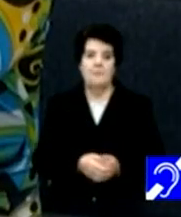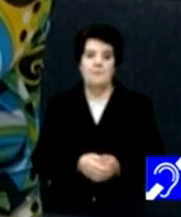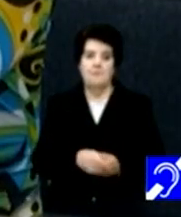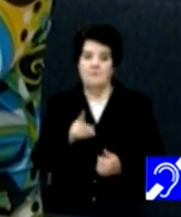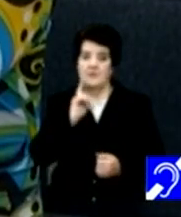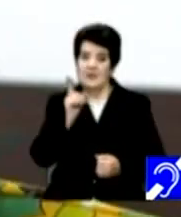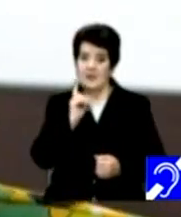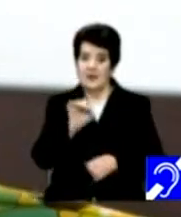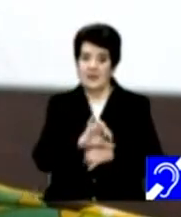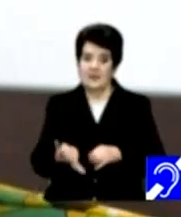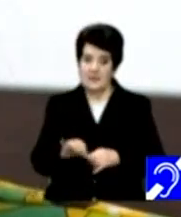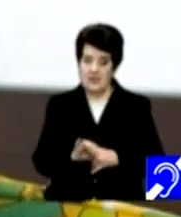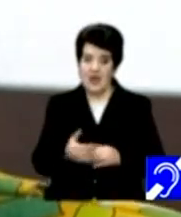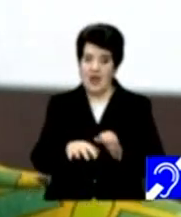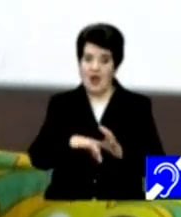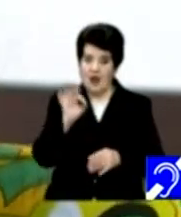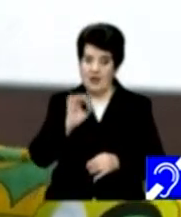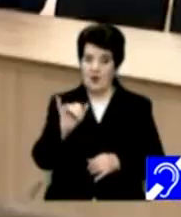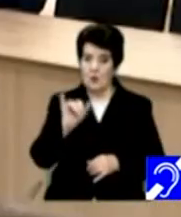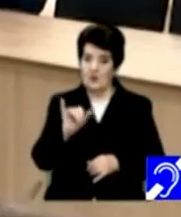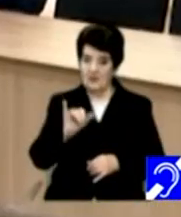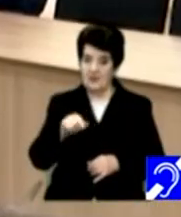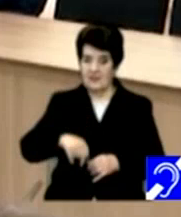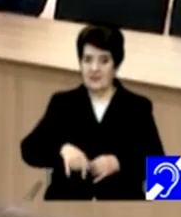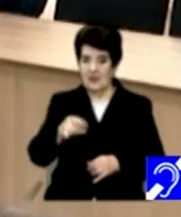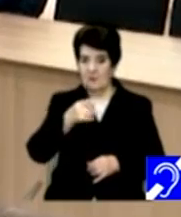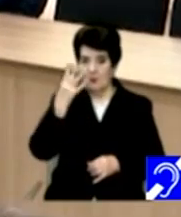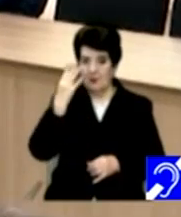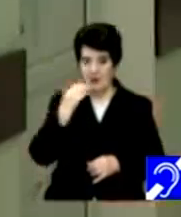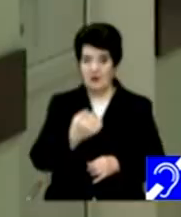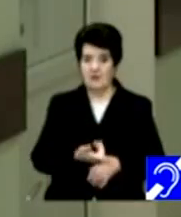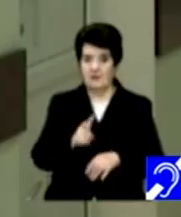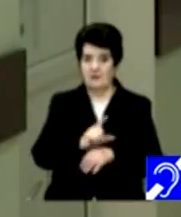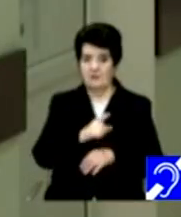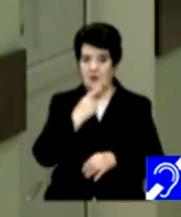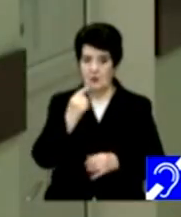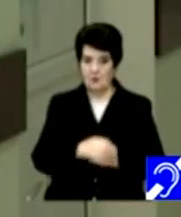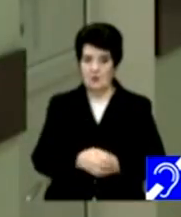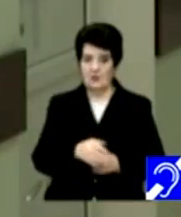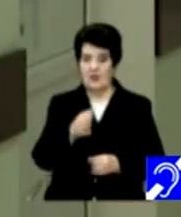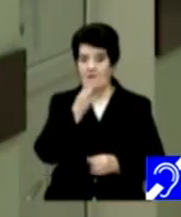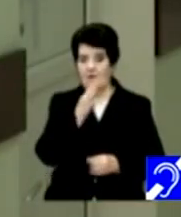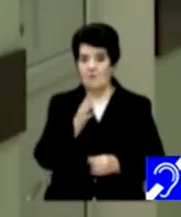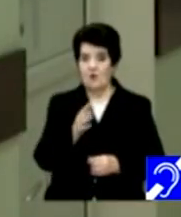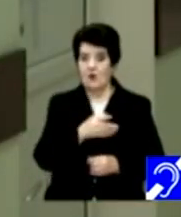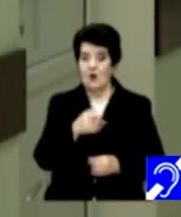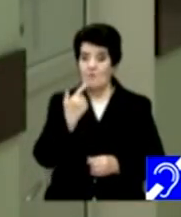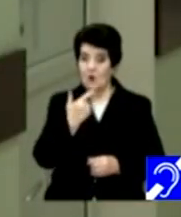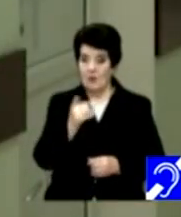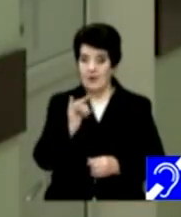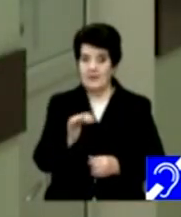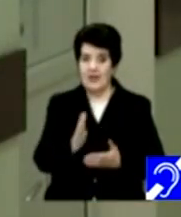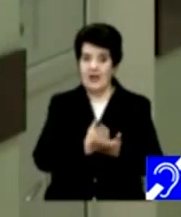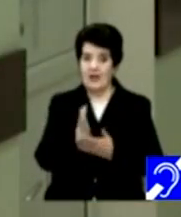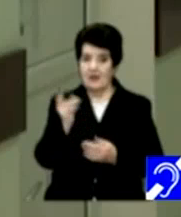care tinerii din străinătate aleg universitățile din Republica Moldova sunt multiple. Este vorba de calitatea studiilor. În